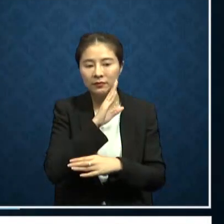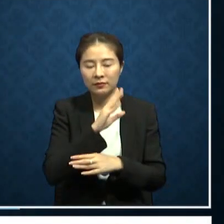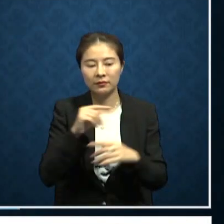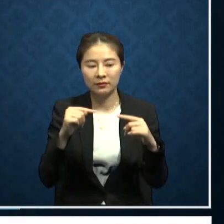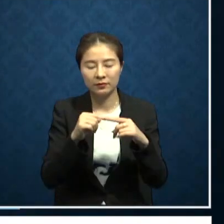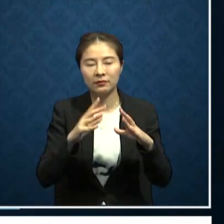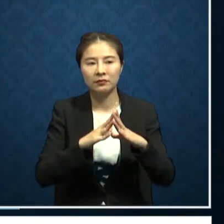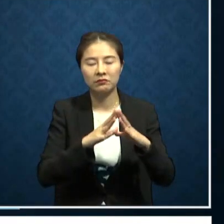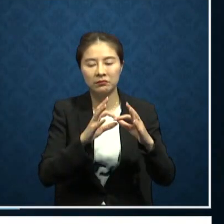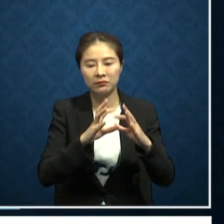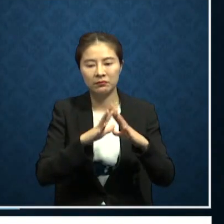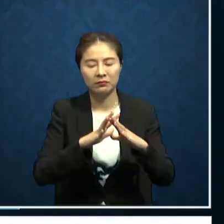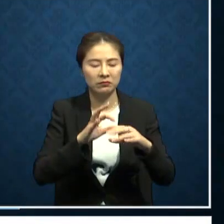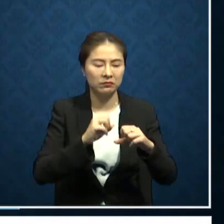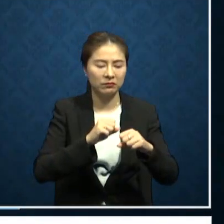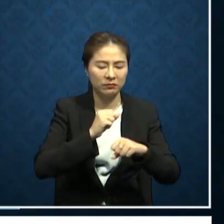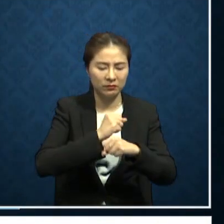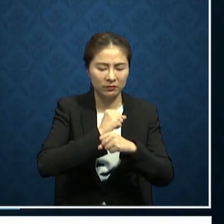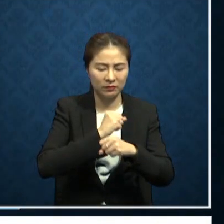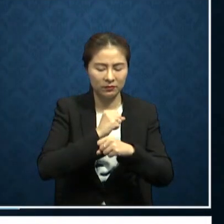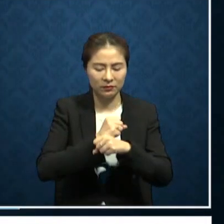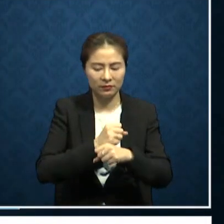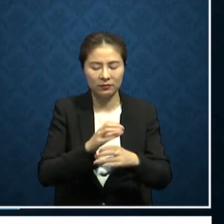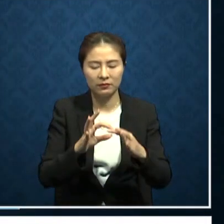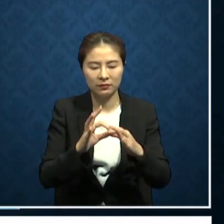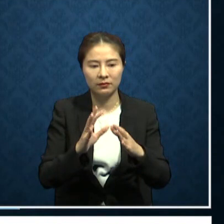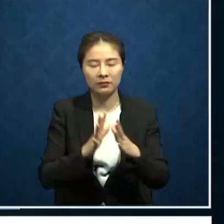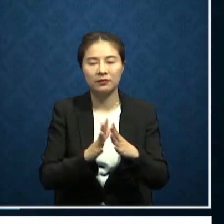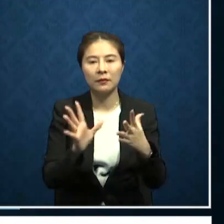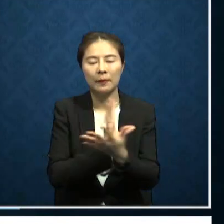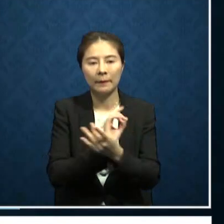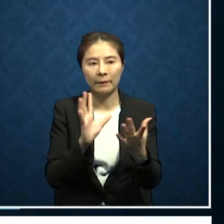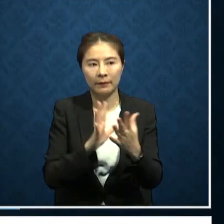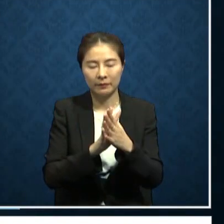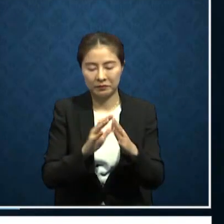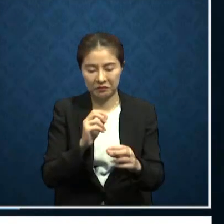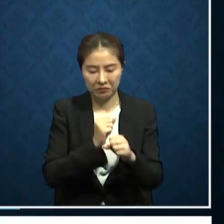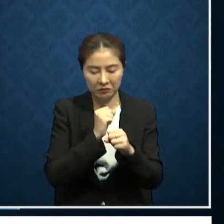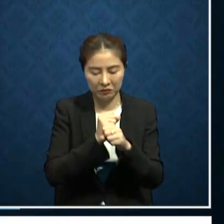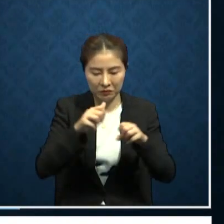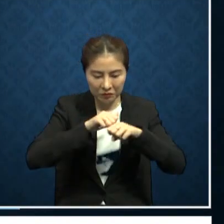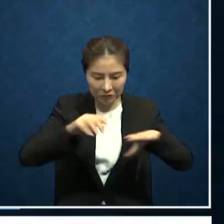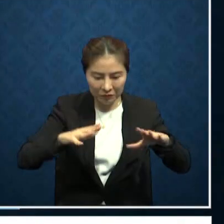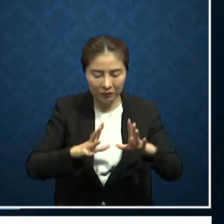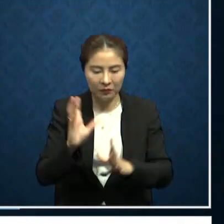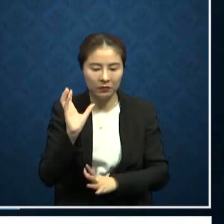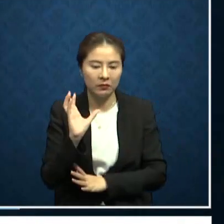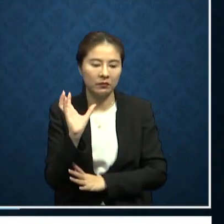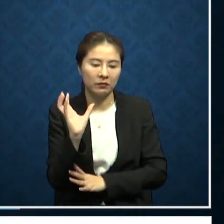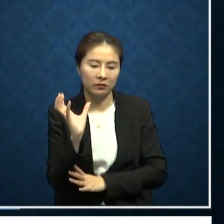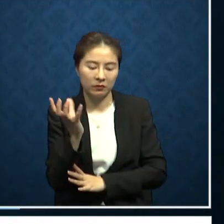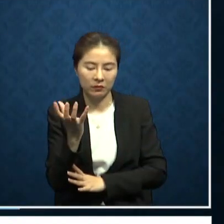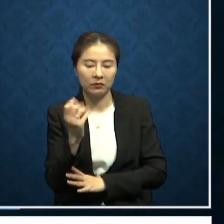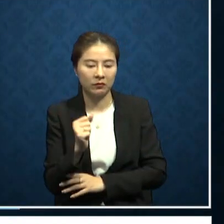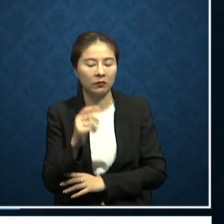สื่อสารให้เห็นเอกลักษณ์ที่โดดเด่นจะเป็นโอกาสในการสร้างต้นทุนทางวัฒนธรรมและภูมิปัญญาของไทยได้มีการแบ่งกลุ่มนะ